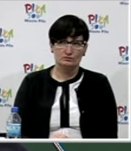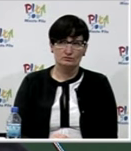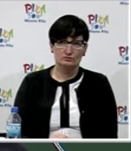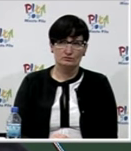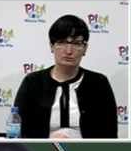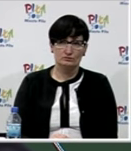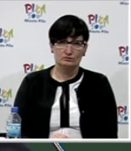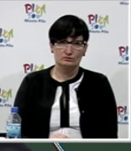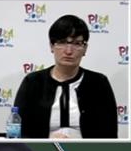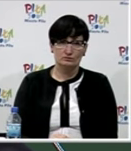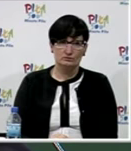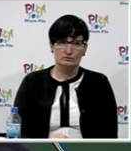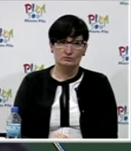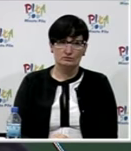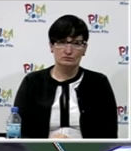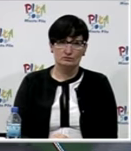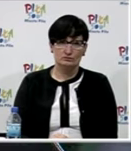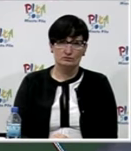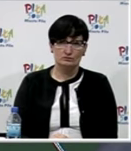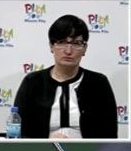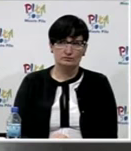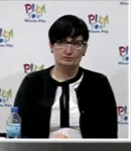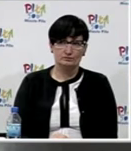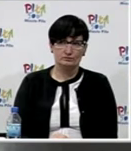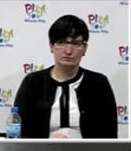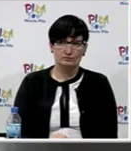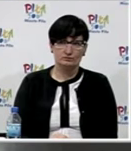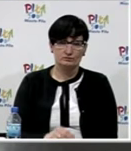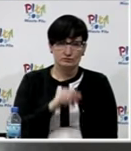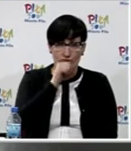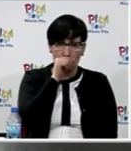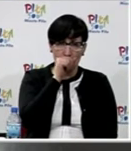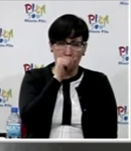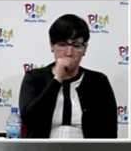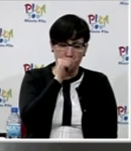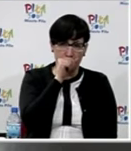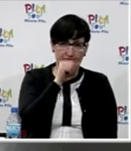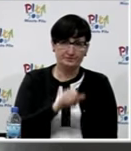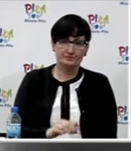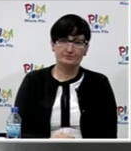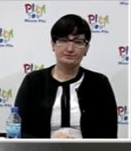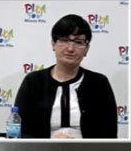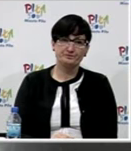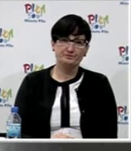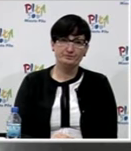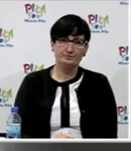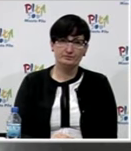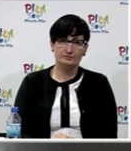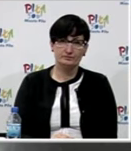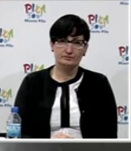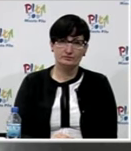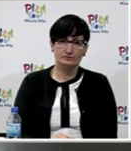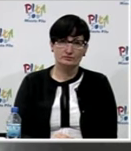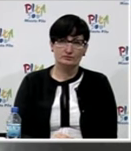oraz siedziby obwodowych komisji wyborczych. Proszę o podniesienie ręki i naciśnięcie przycisku. Dziękuję. Kto jest przeciw? Dziękuję. Kto